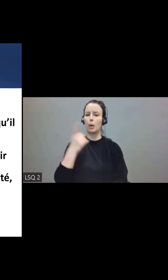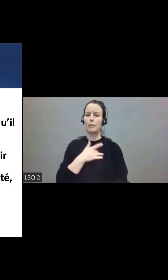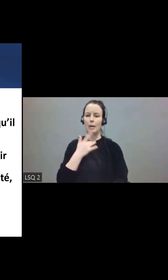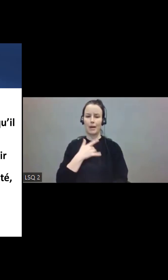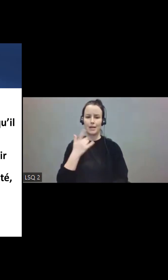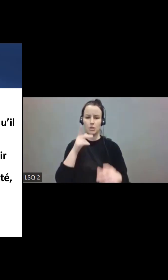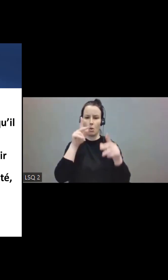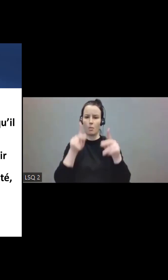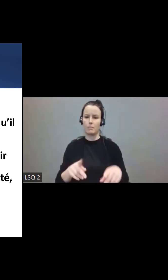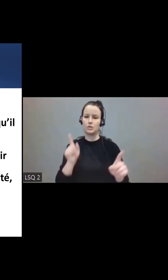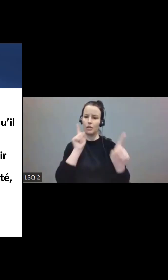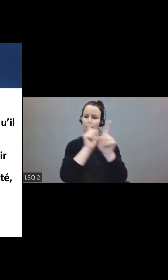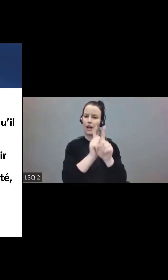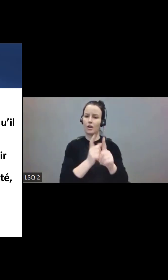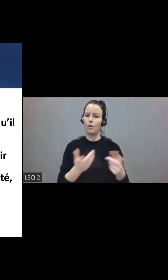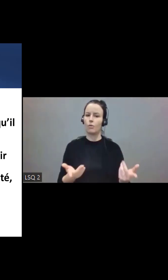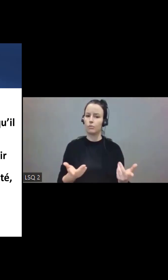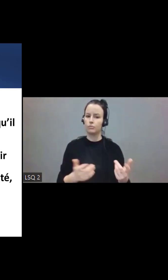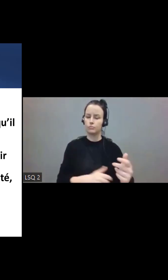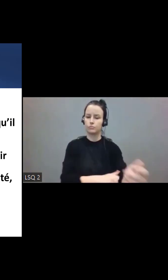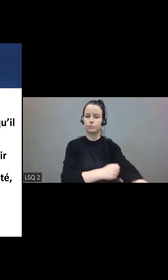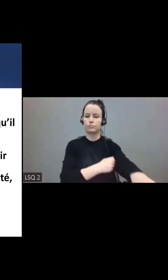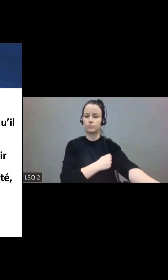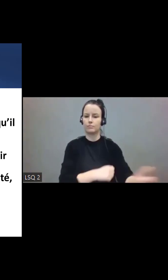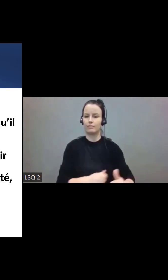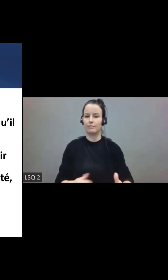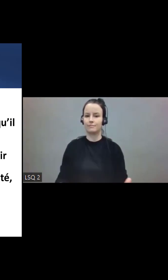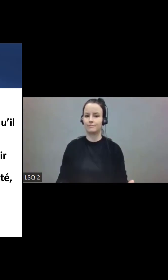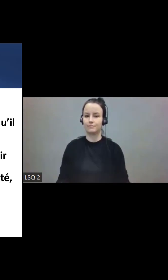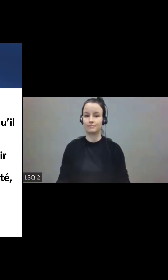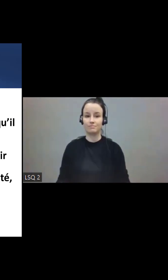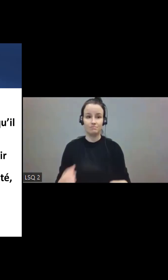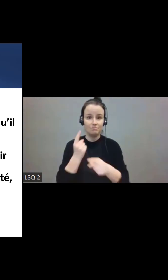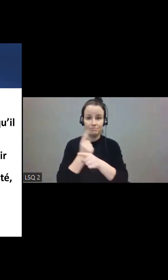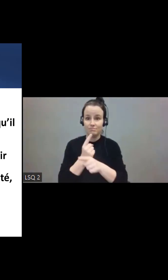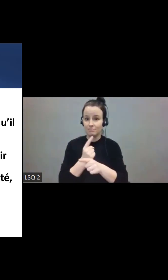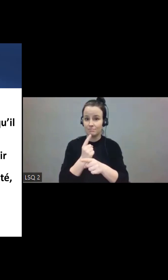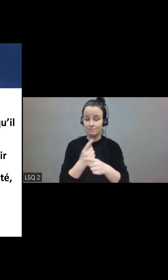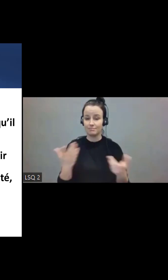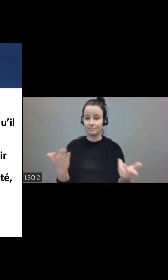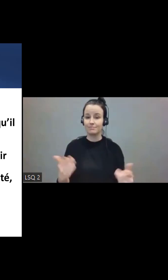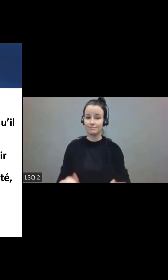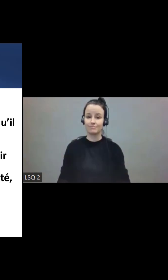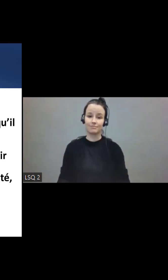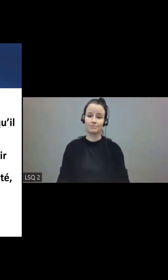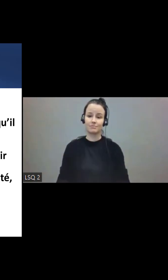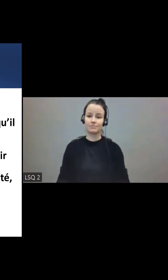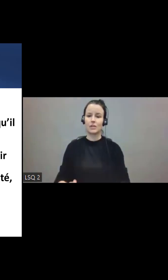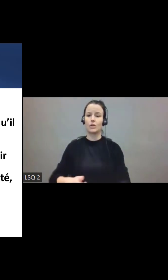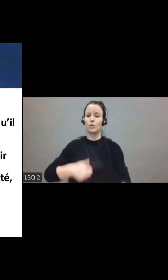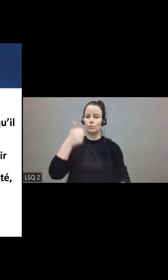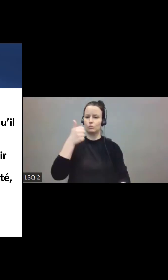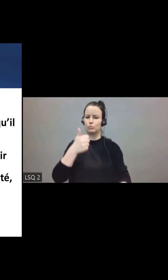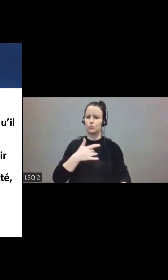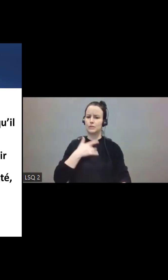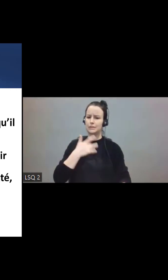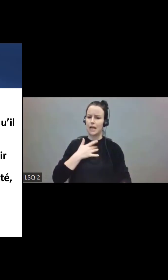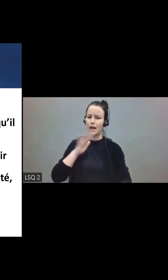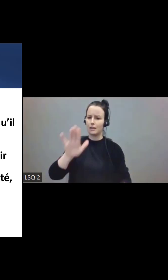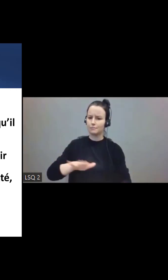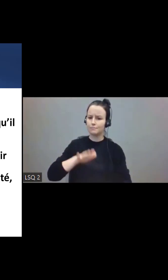Oui, en effet. Plus d'empathie, pas de jugement, de l'empathie, une compassion. Ils ont besoin de notre